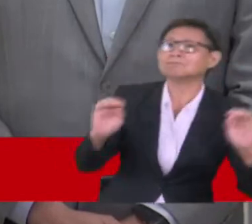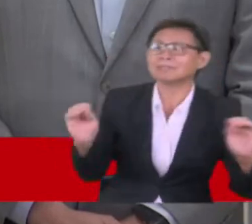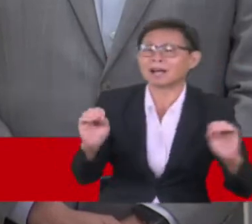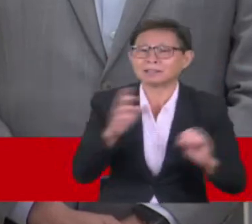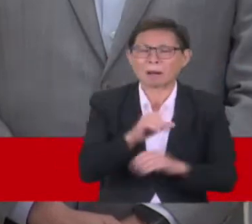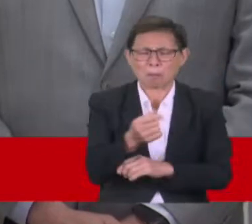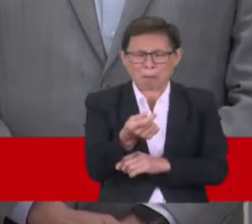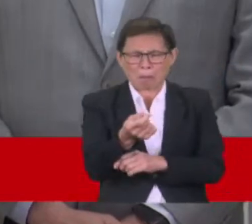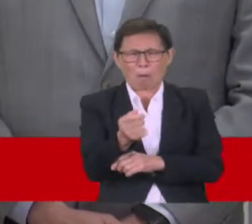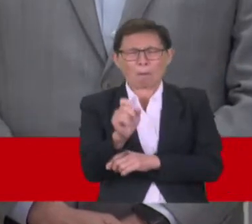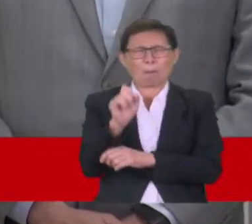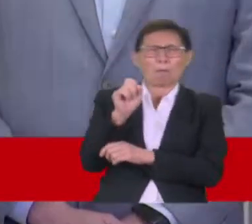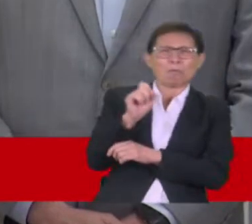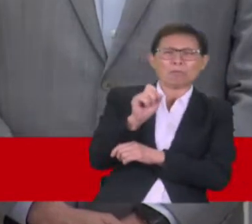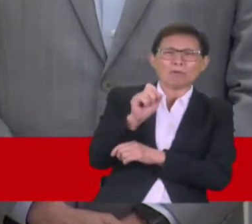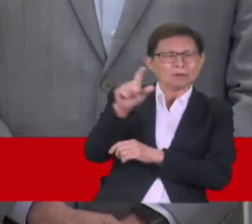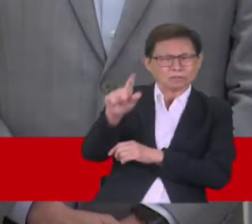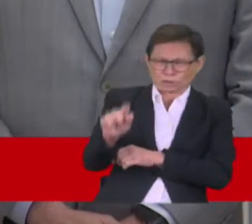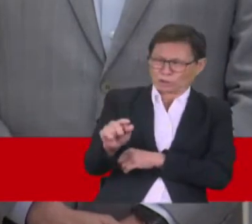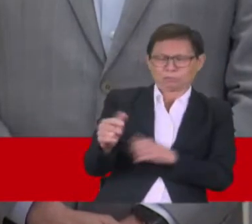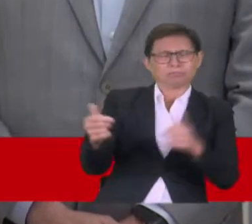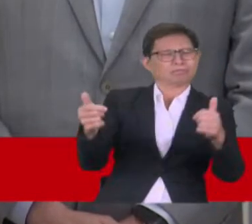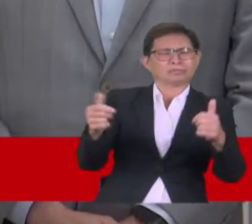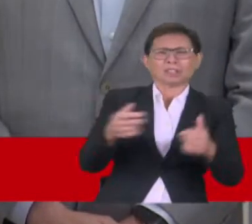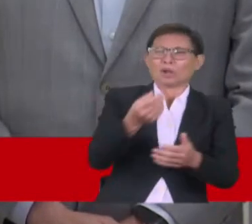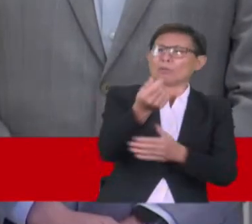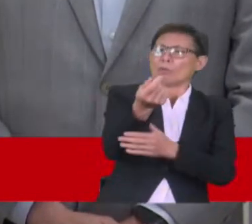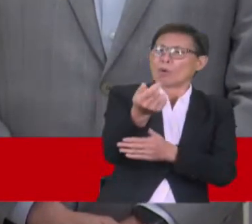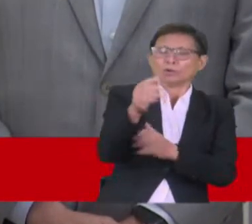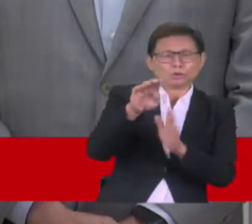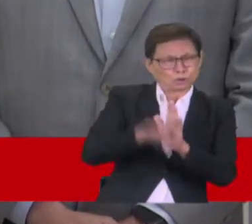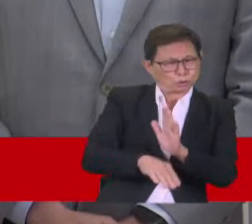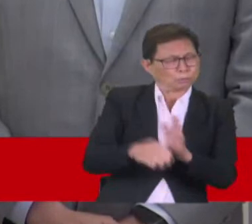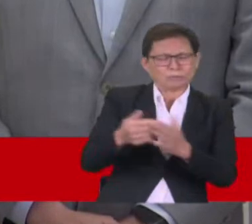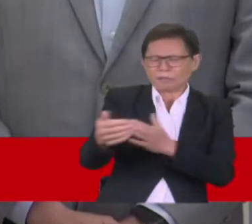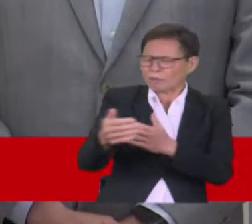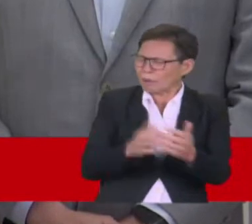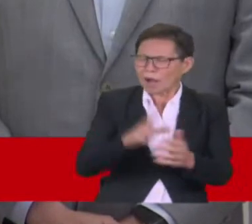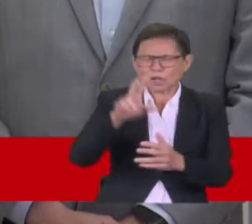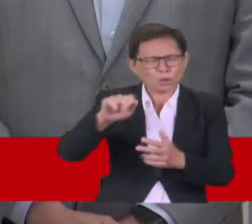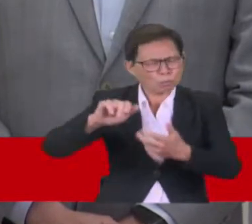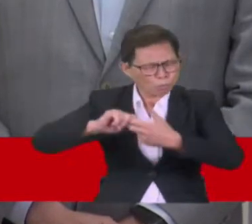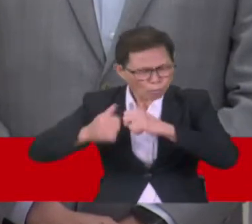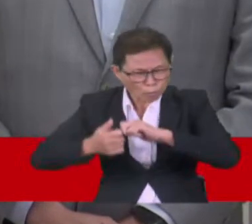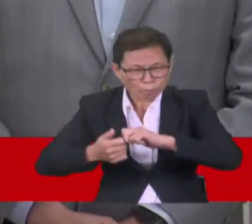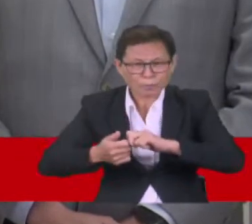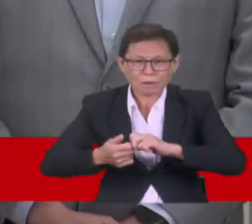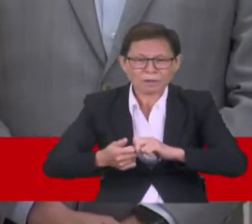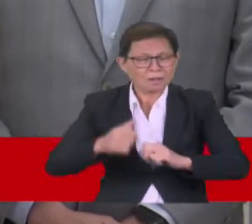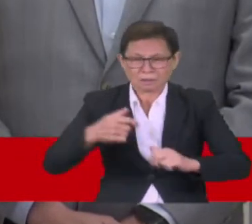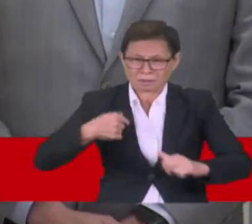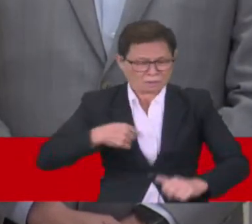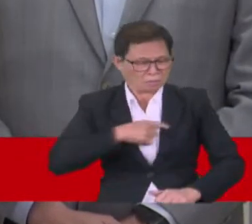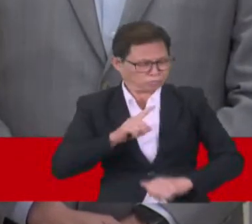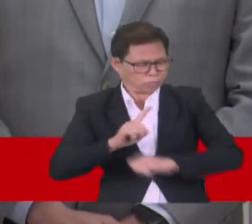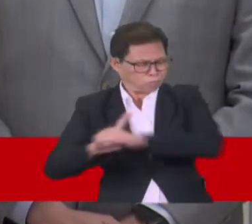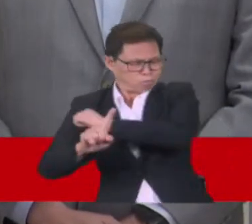kons itu tidak melambung itu tidak jadi isu dia bukan kita menghukum